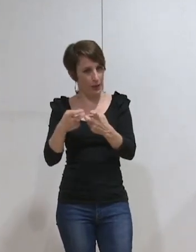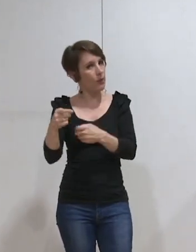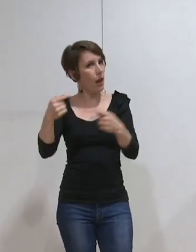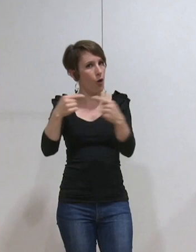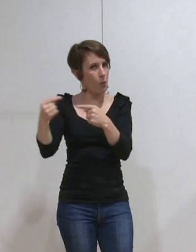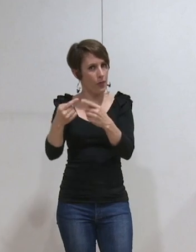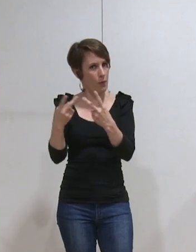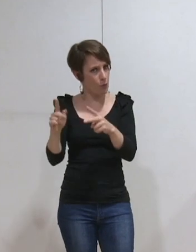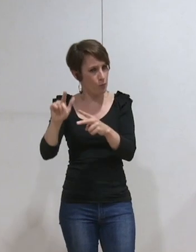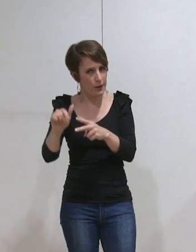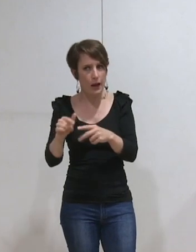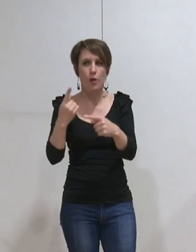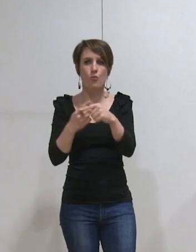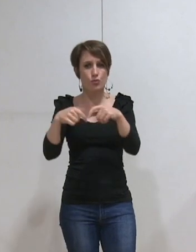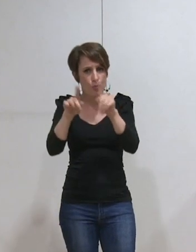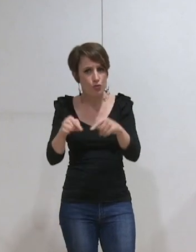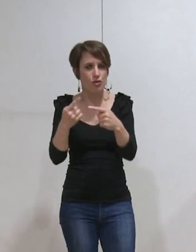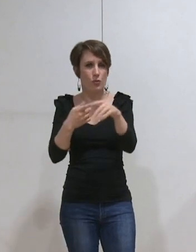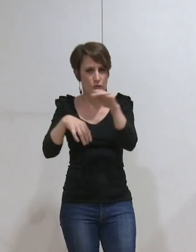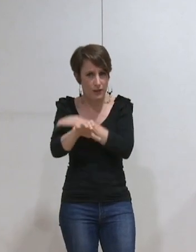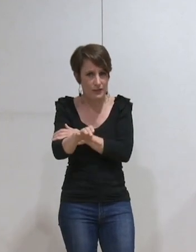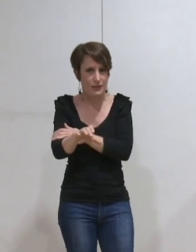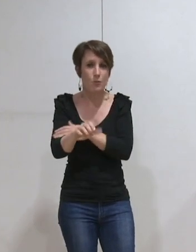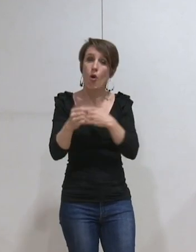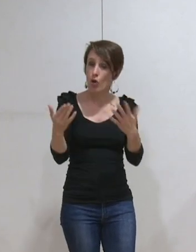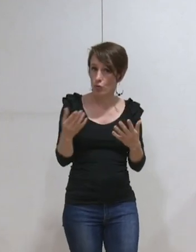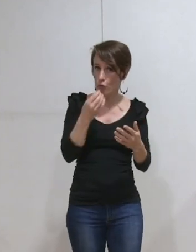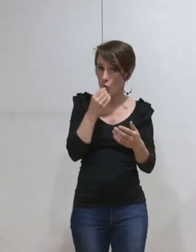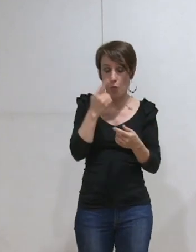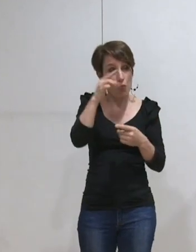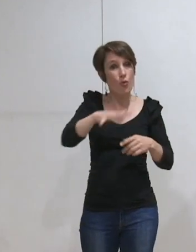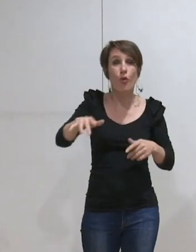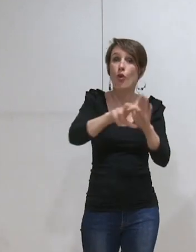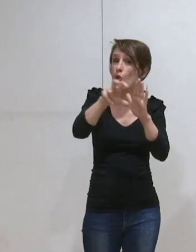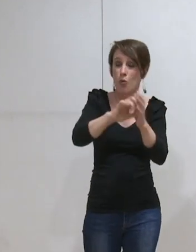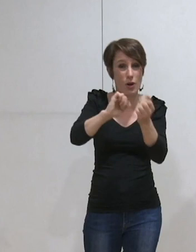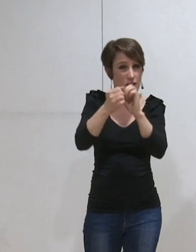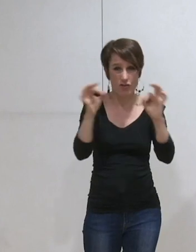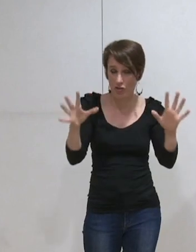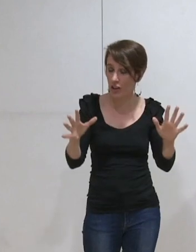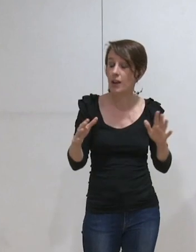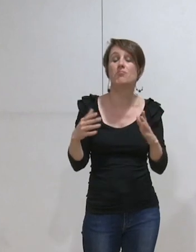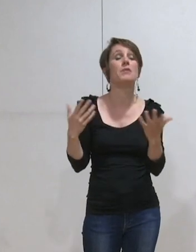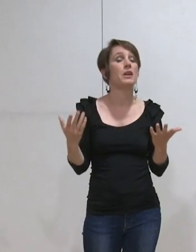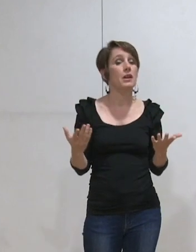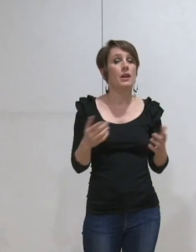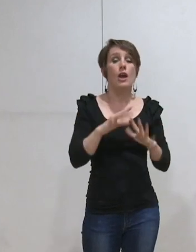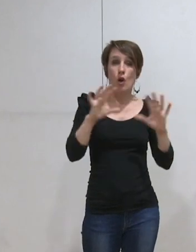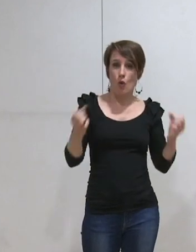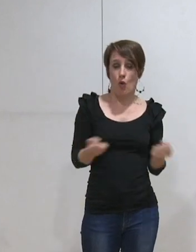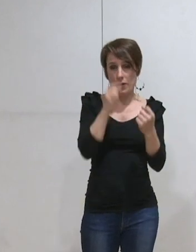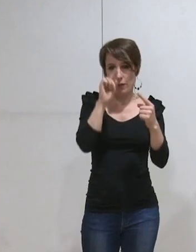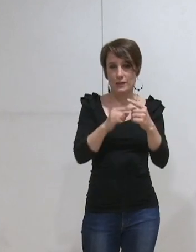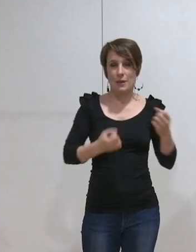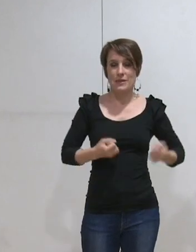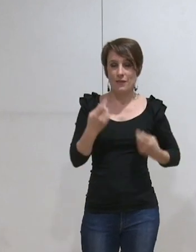budget et les investissements avec le comité des usagers donc pas de changement pour les Grenoblois à la veille du transfert de la compétence liée au service